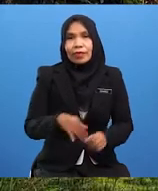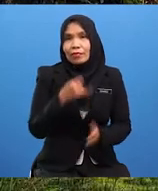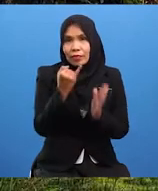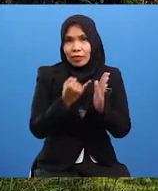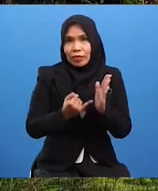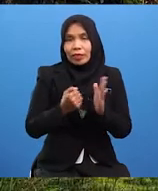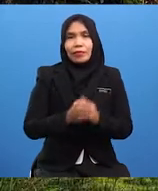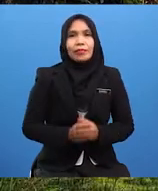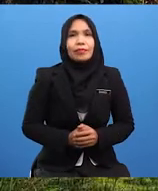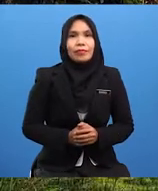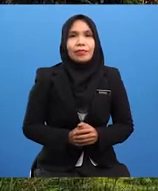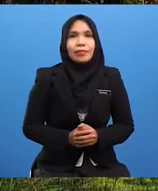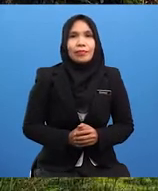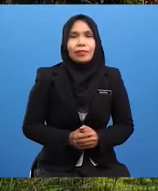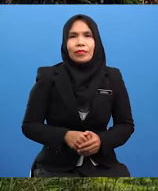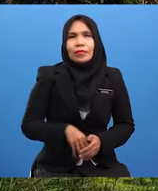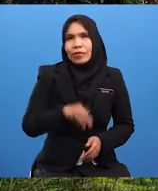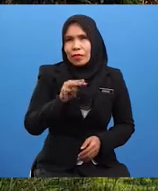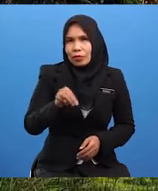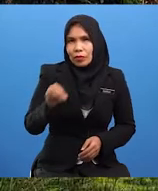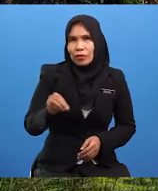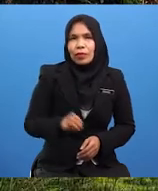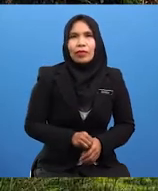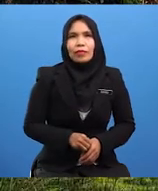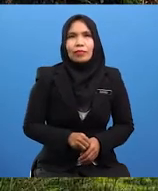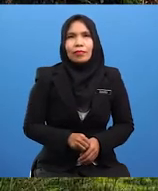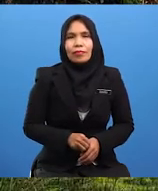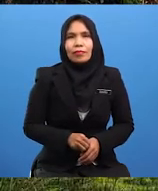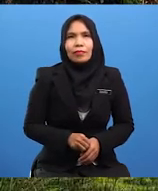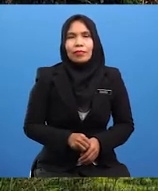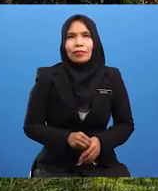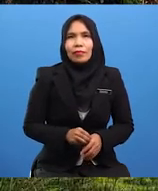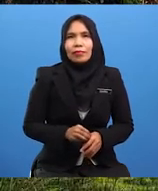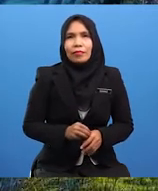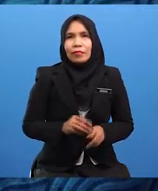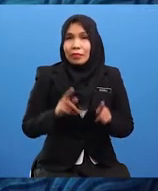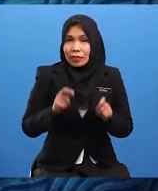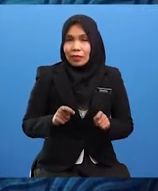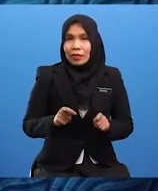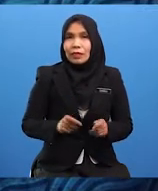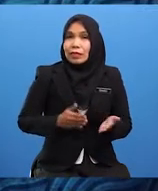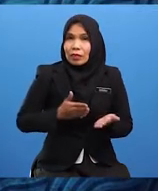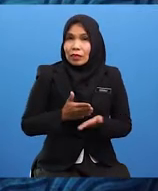inilah yang diharap agar terus berkarya.